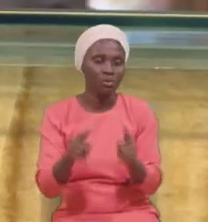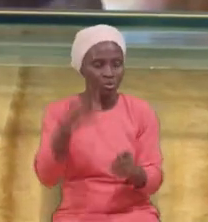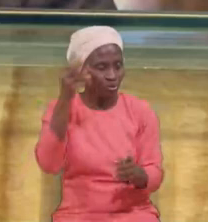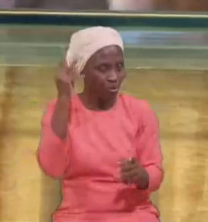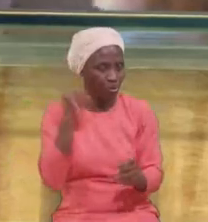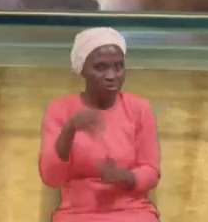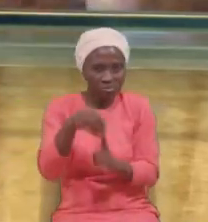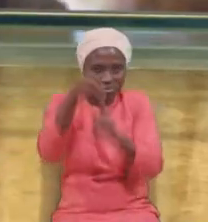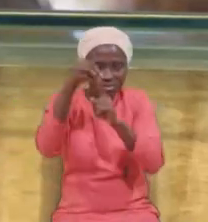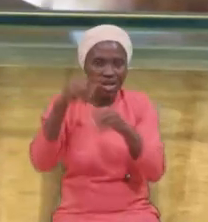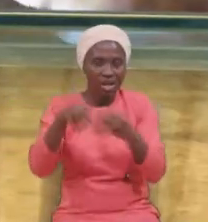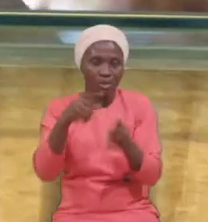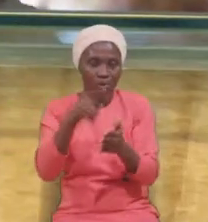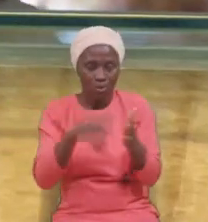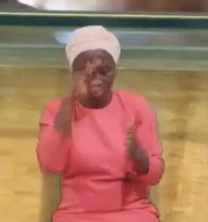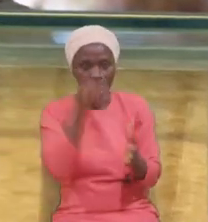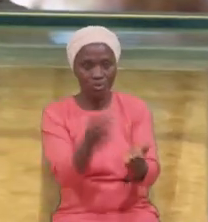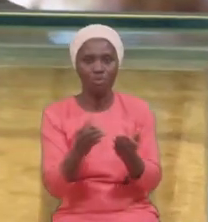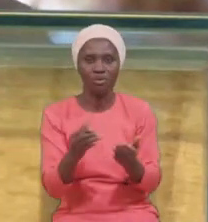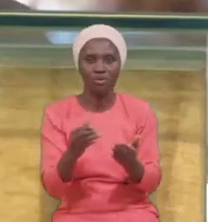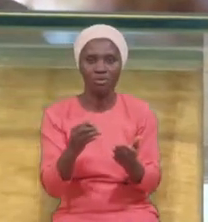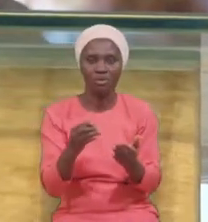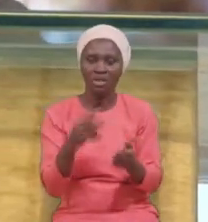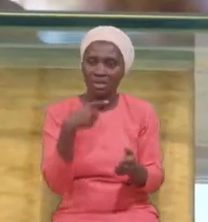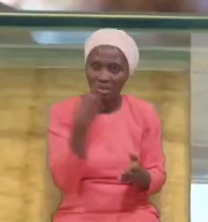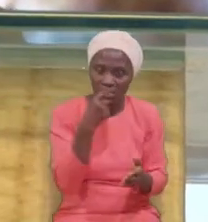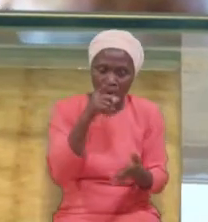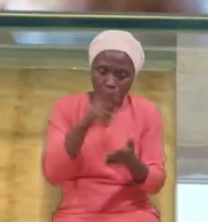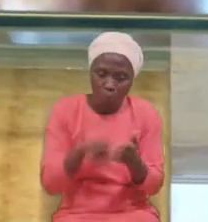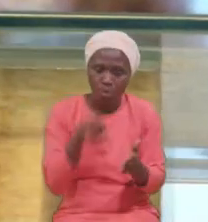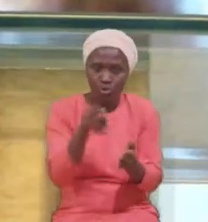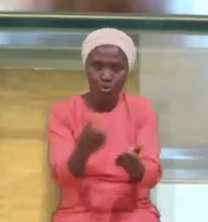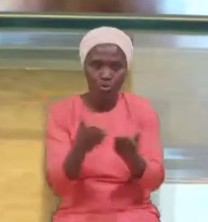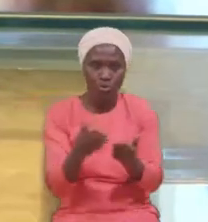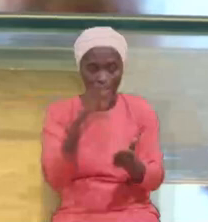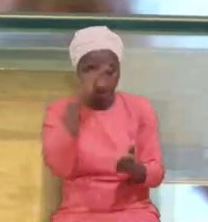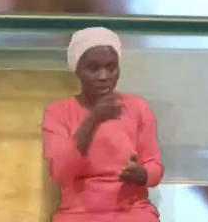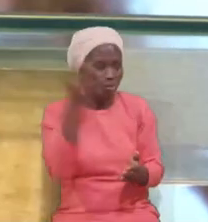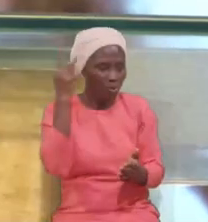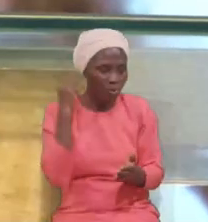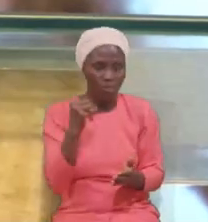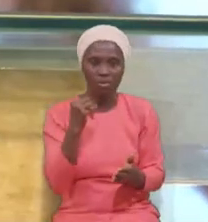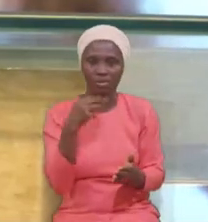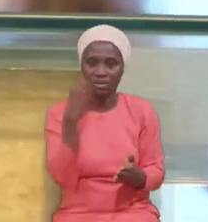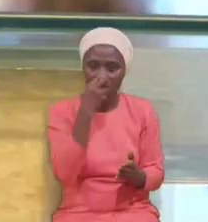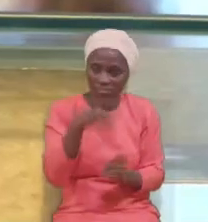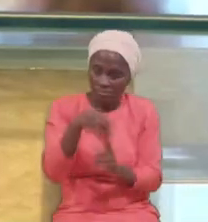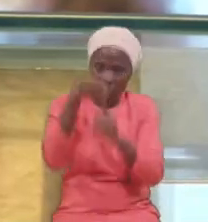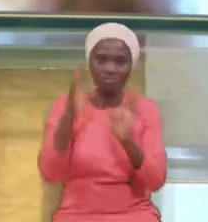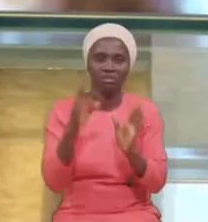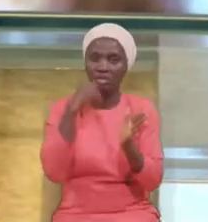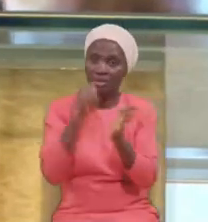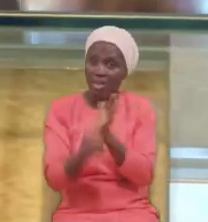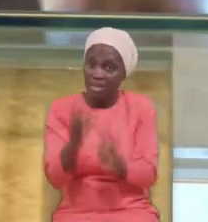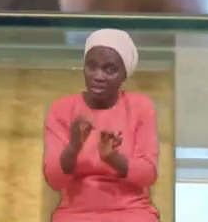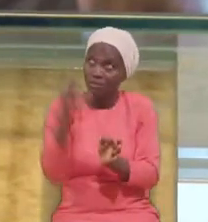lieux, percevée dans tous les lieux. Il dit, bénis-moi, dis ce que tu veux. Il était spécifique et défini. Il a dit, si